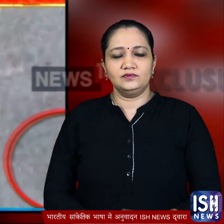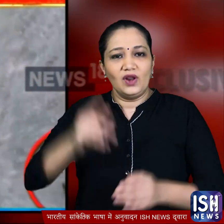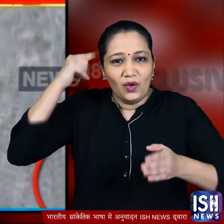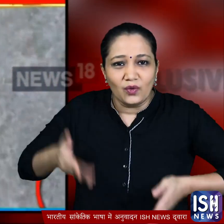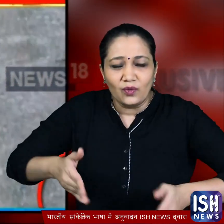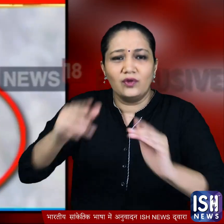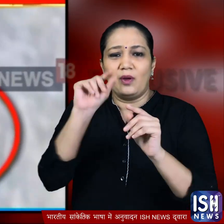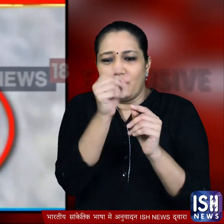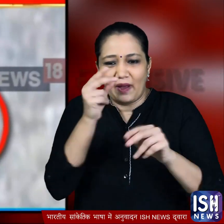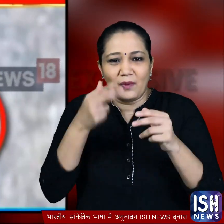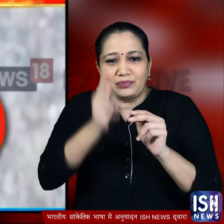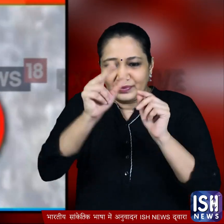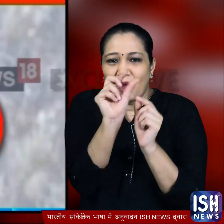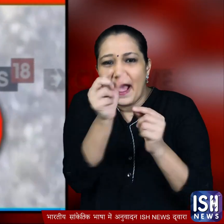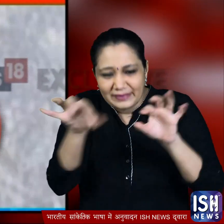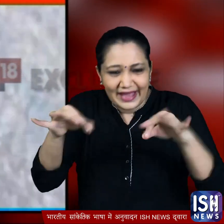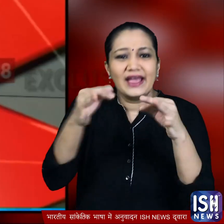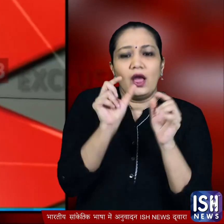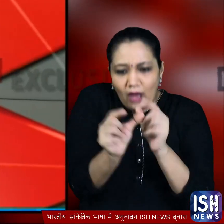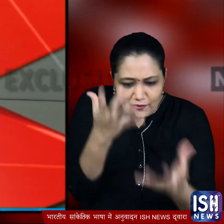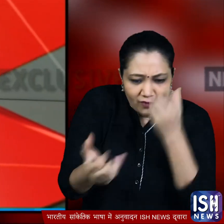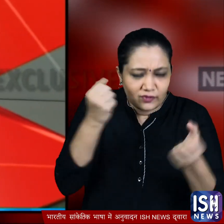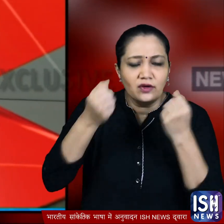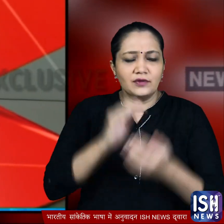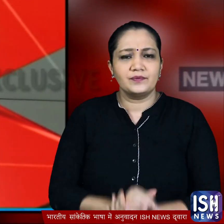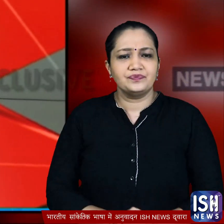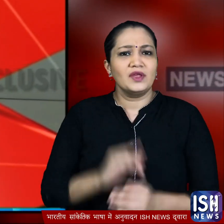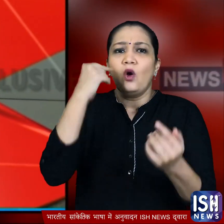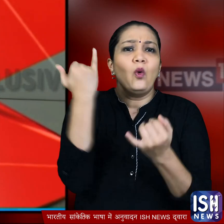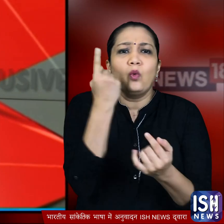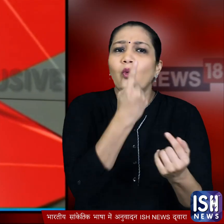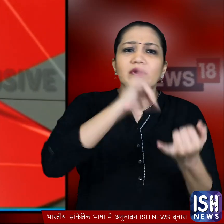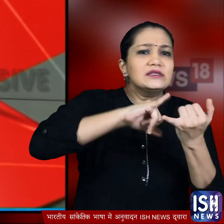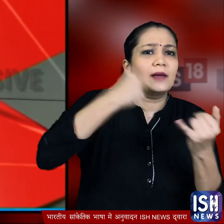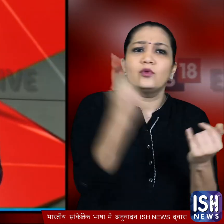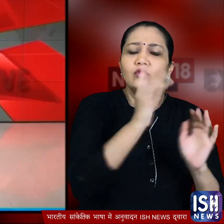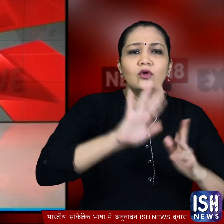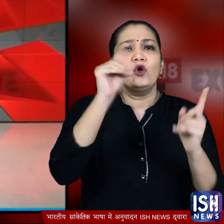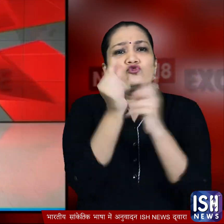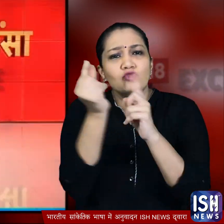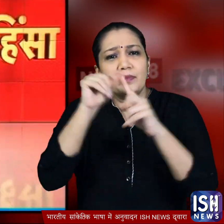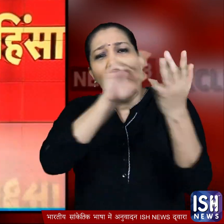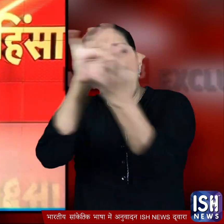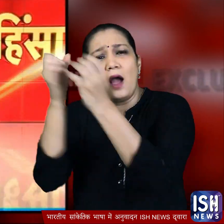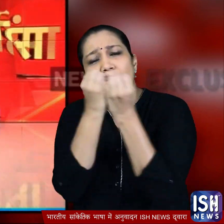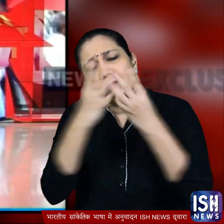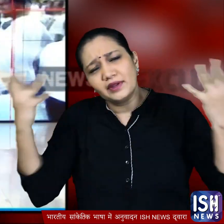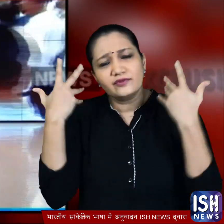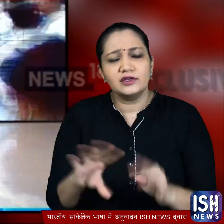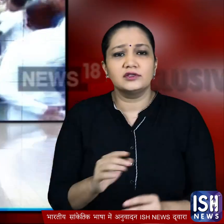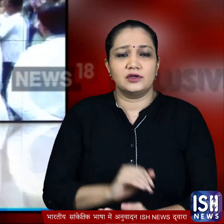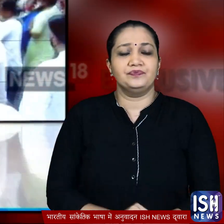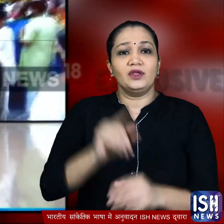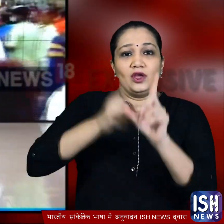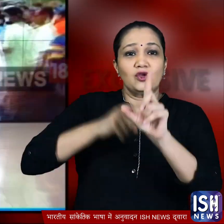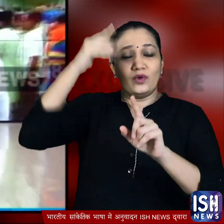सड़क पर गोलियों के खोखे बिखरे दिखाई देने लगे। लेकिन ऐसा हंगामा केवल सीतापुर में नहीं, बल्कि यूपी के कई जिलों में हुआ। यहां तक कि